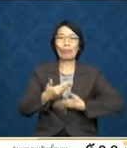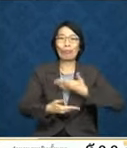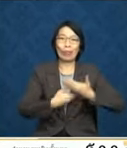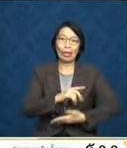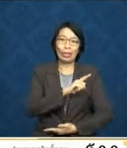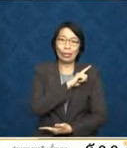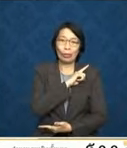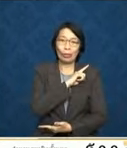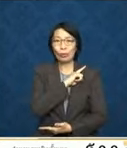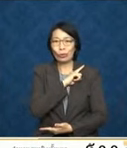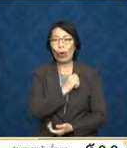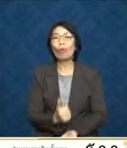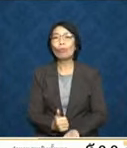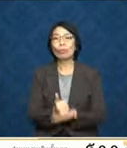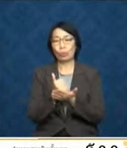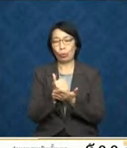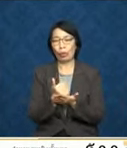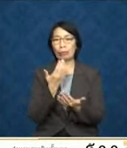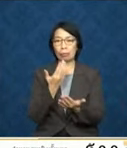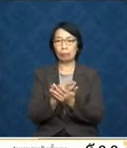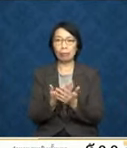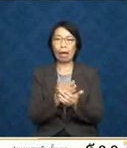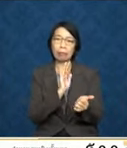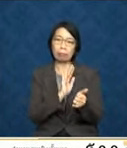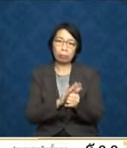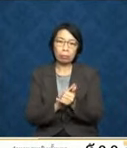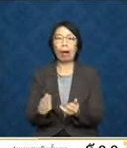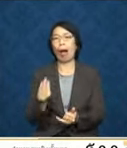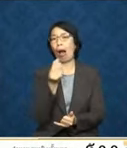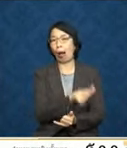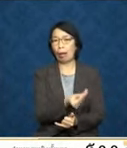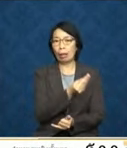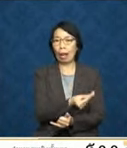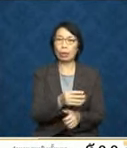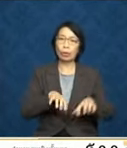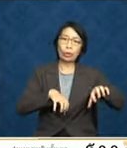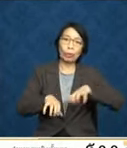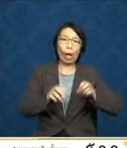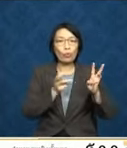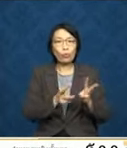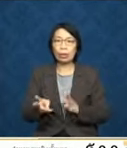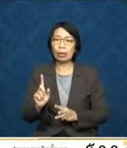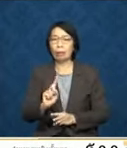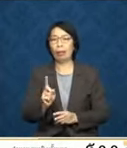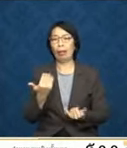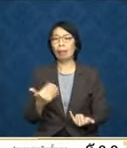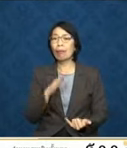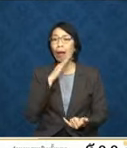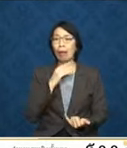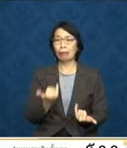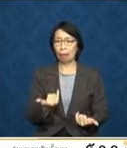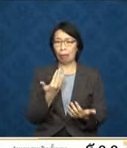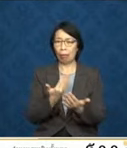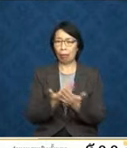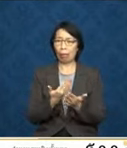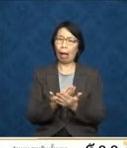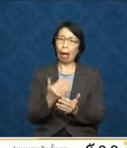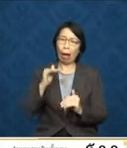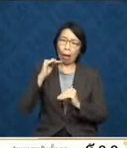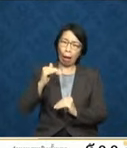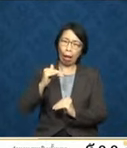ช่วยเยียวยานะครับหรือหามาตรการต่างๆไม่ว่าจะเป็นการชดเชยการปรับราคาให้